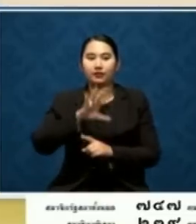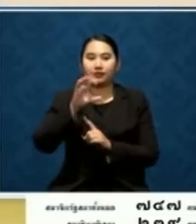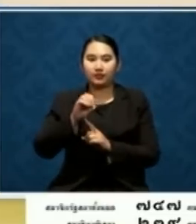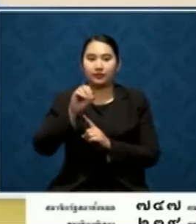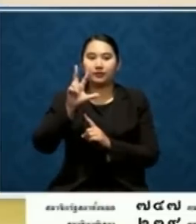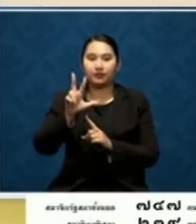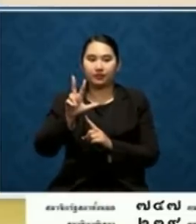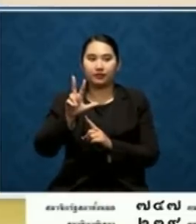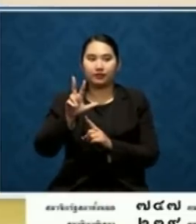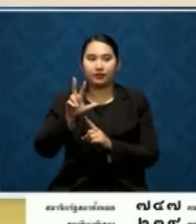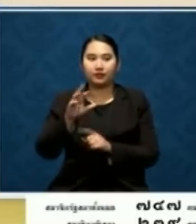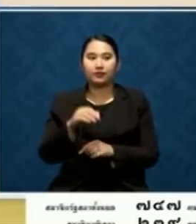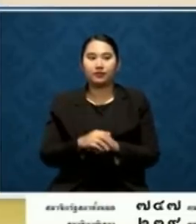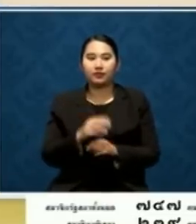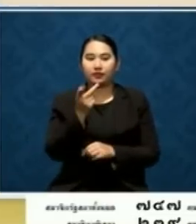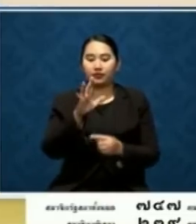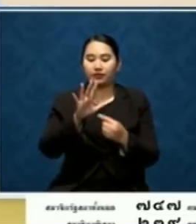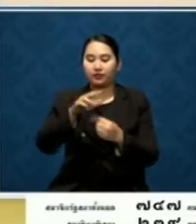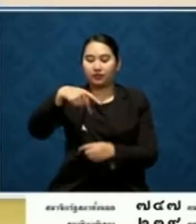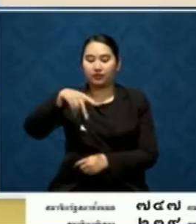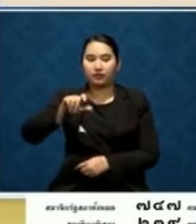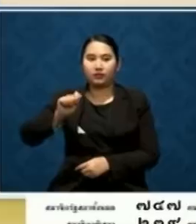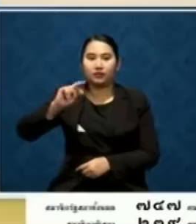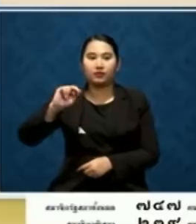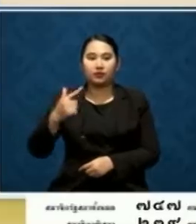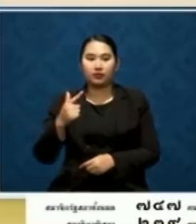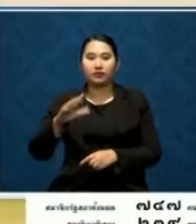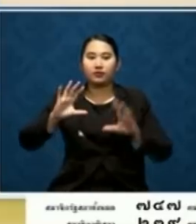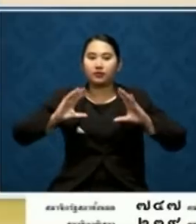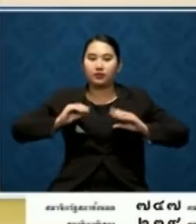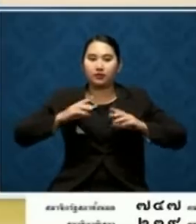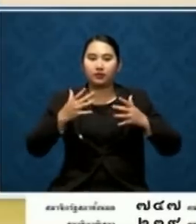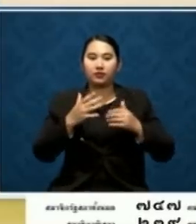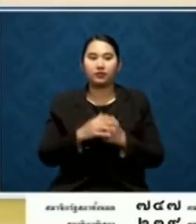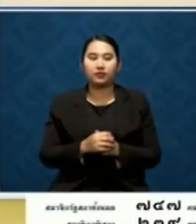53นายคำพองเทพาคำ ไม่เห็นชอบครับ